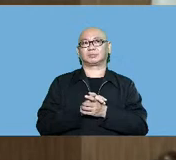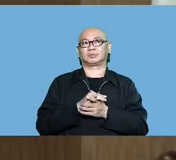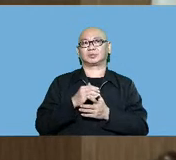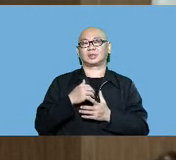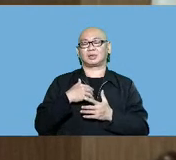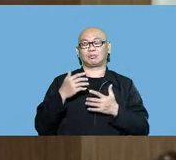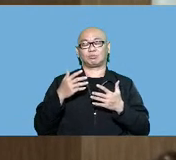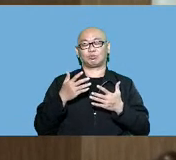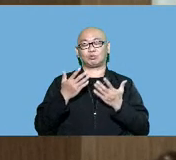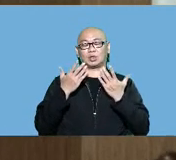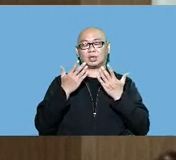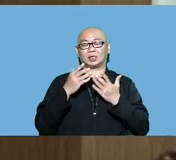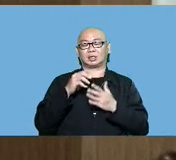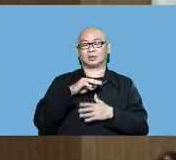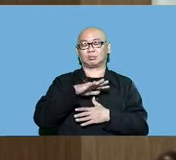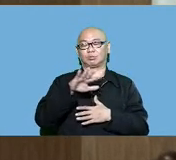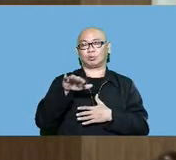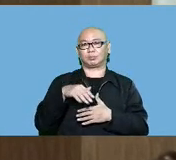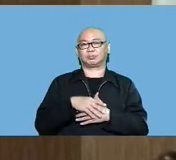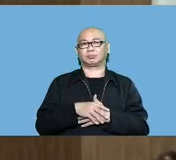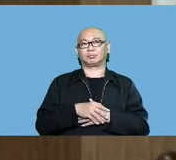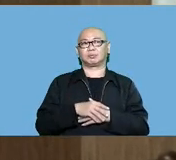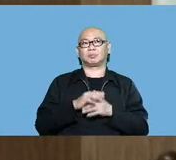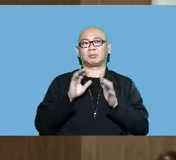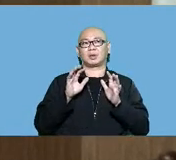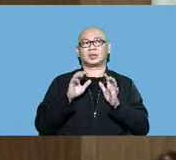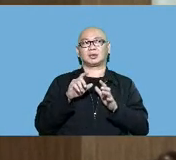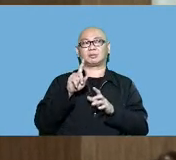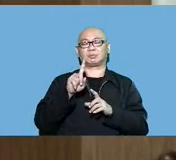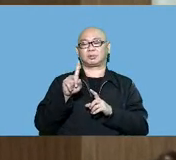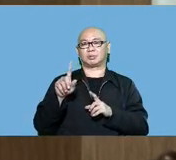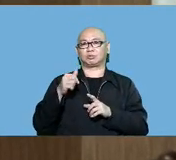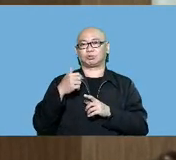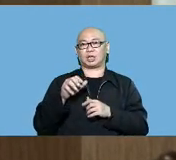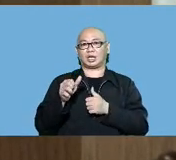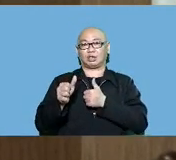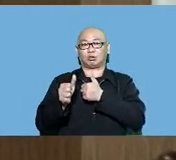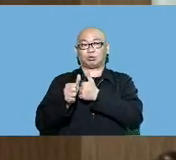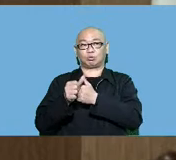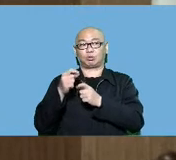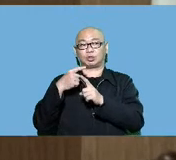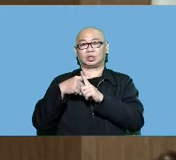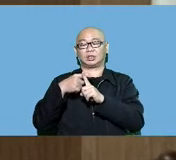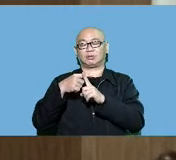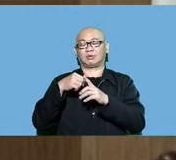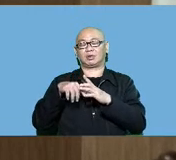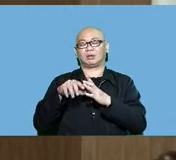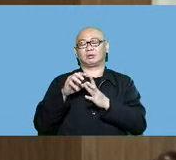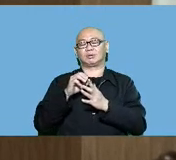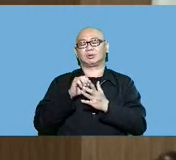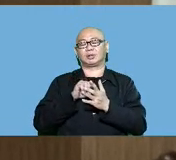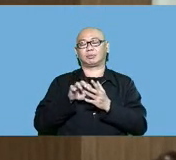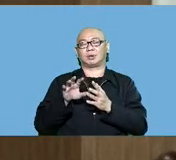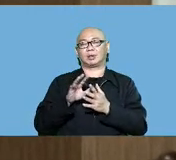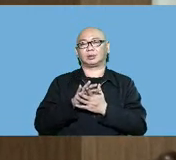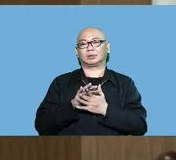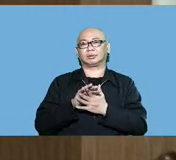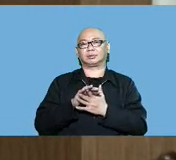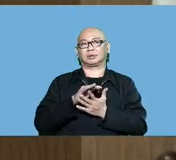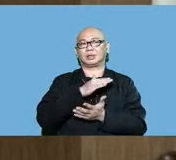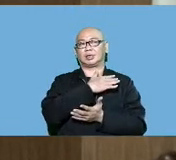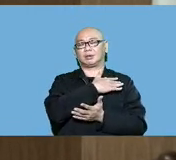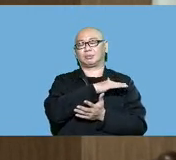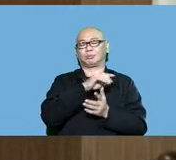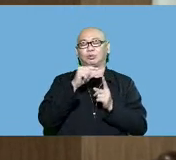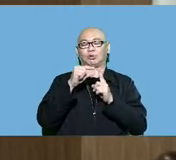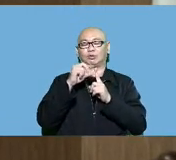saya muliakan, banyak sekali pihak yang telah berperan positif dalam pencapaian gelar profesor saya. Mohon